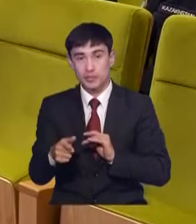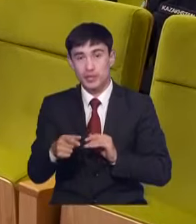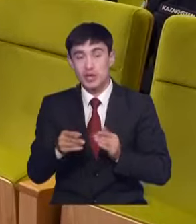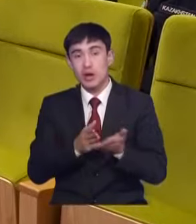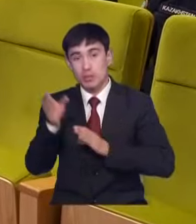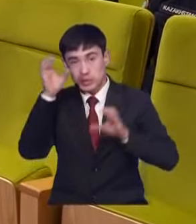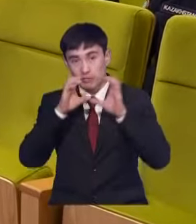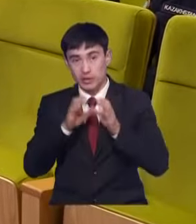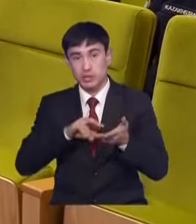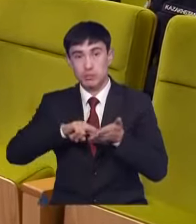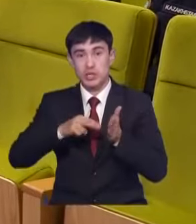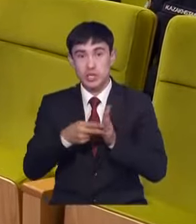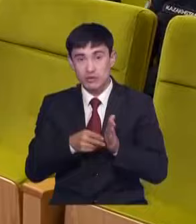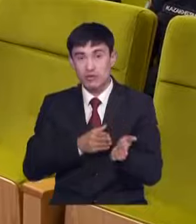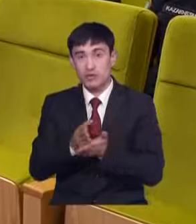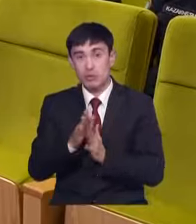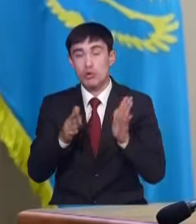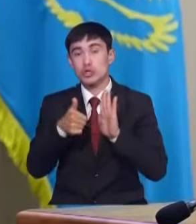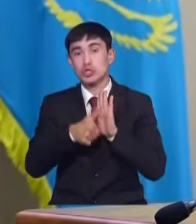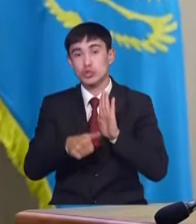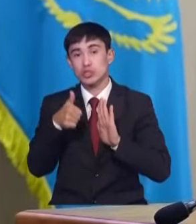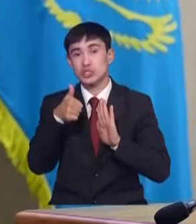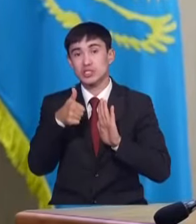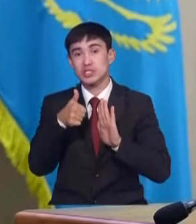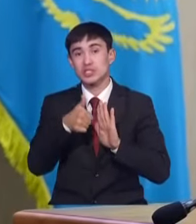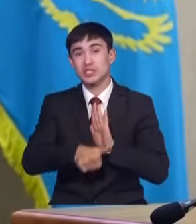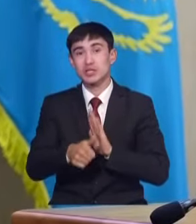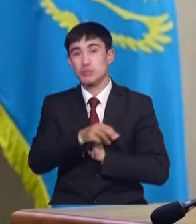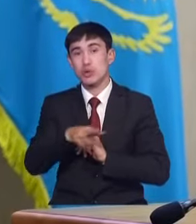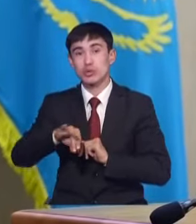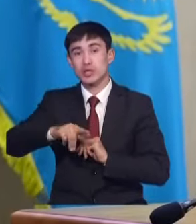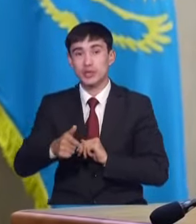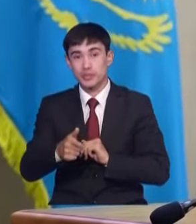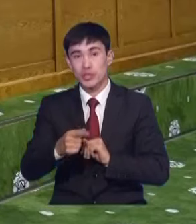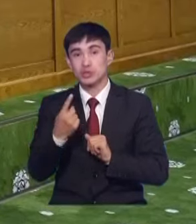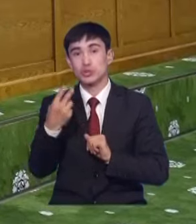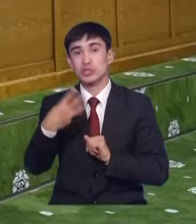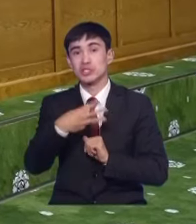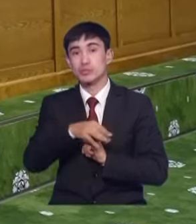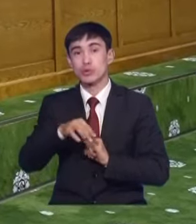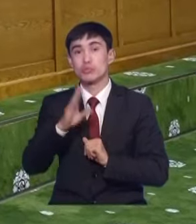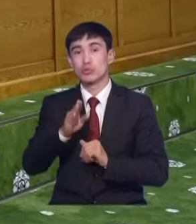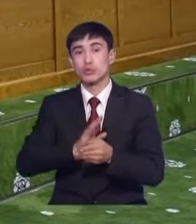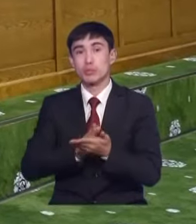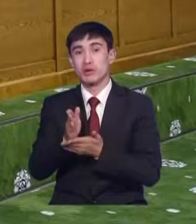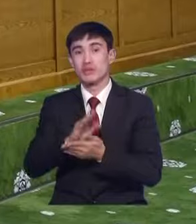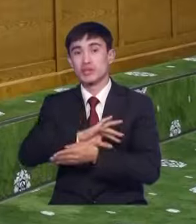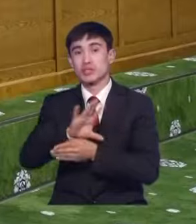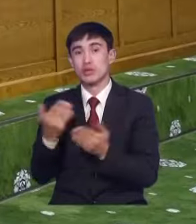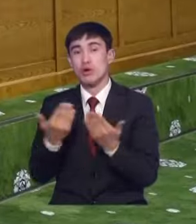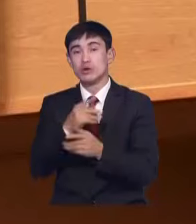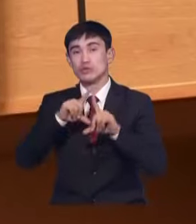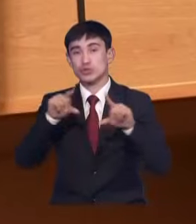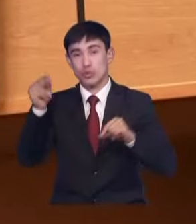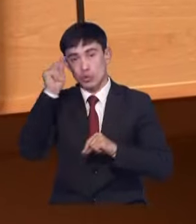в сфере образования запланировано выделение более 660 млн тенге из которых 130 млн будут направлены на содержание новой